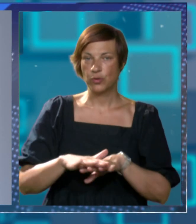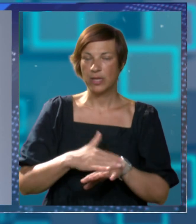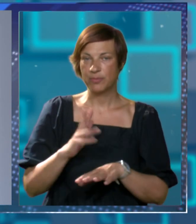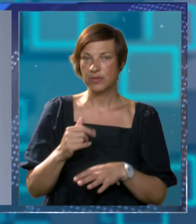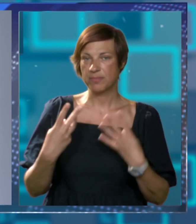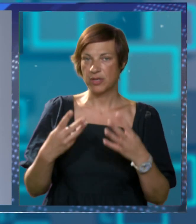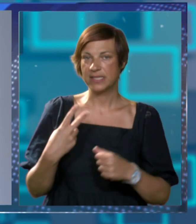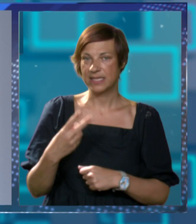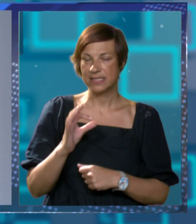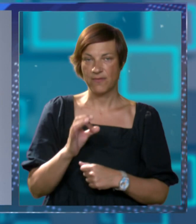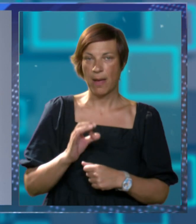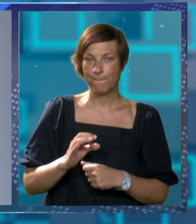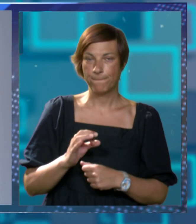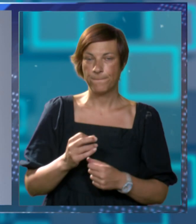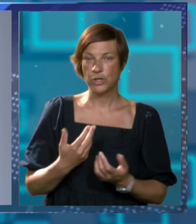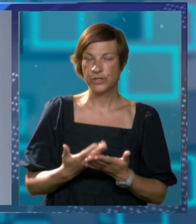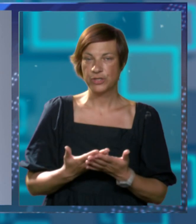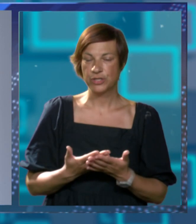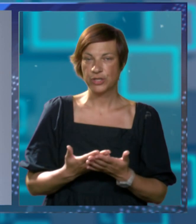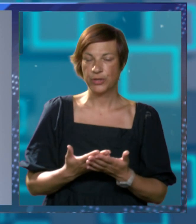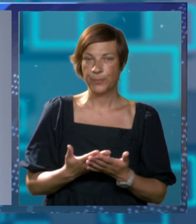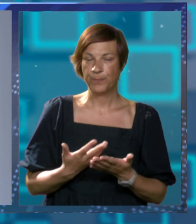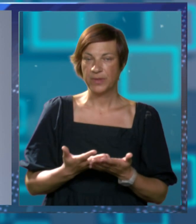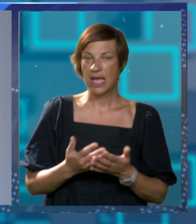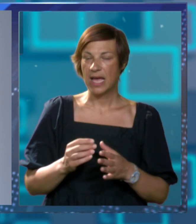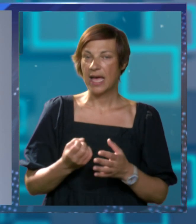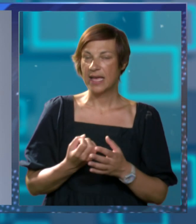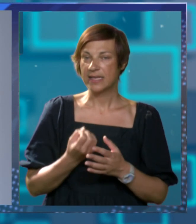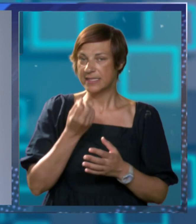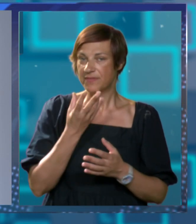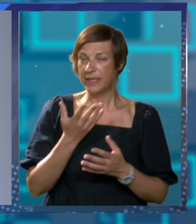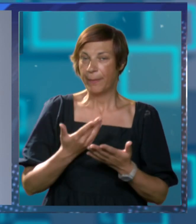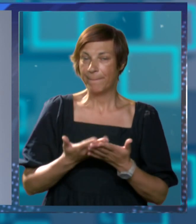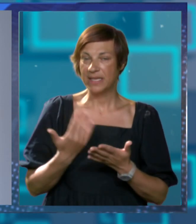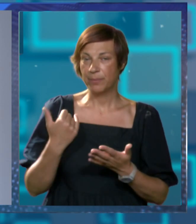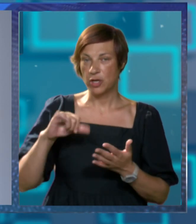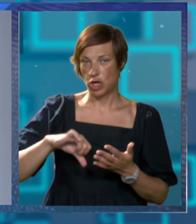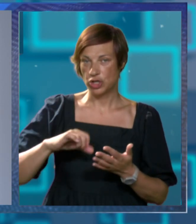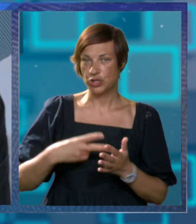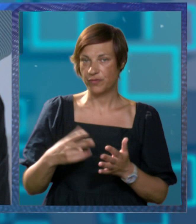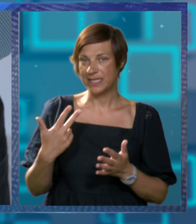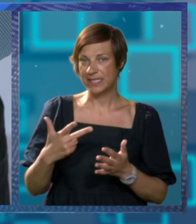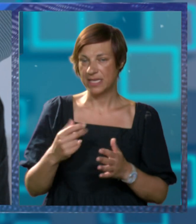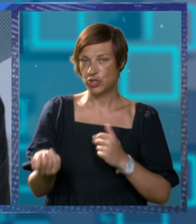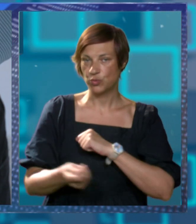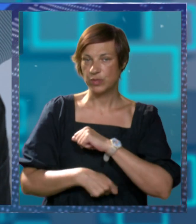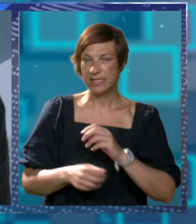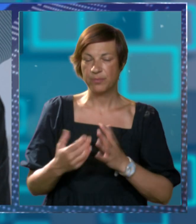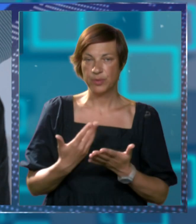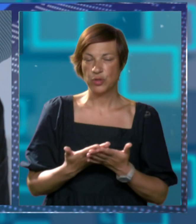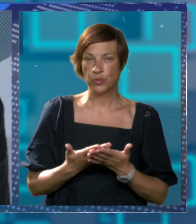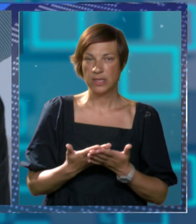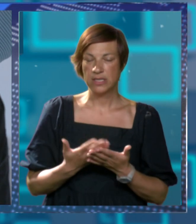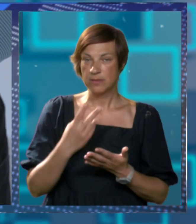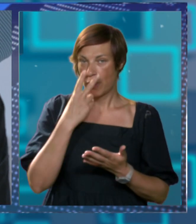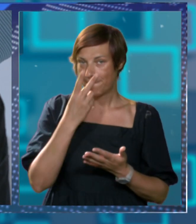lipnju smo imali tada 82%, ali na primjer tada su nam svibanj i travanj bili loši u odnosu na 2023. U srpnju